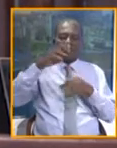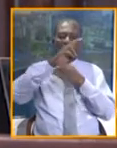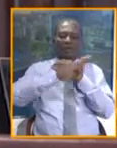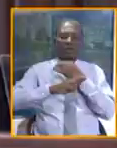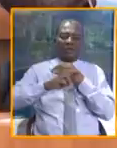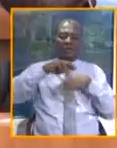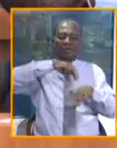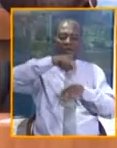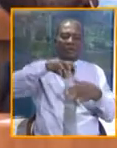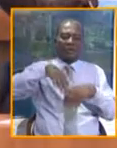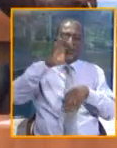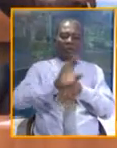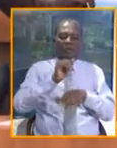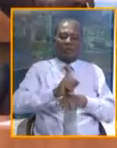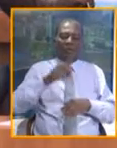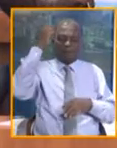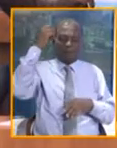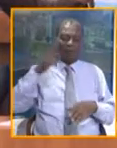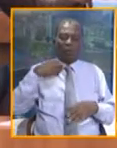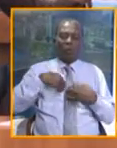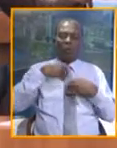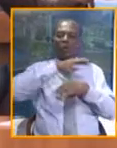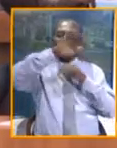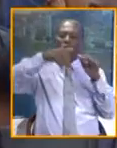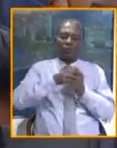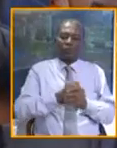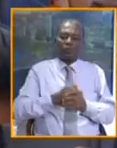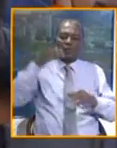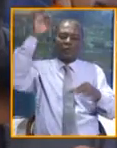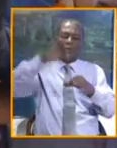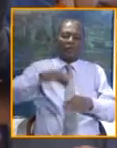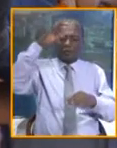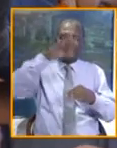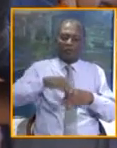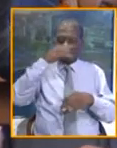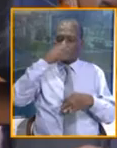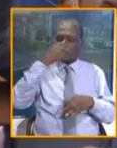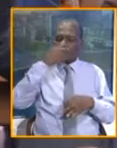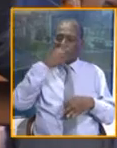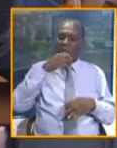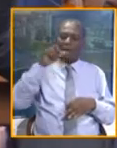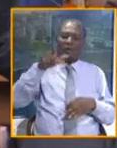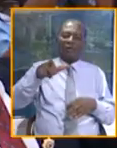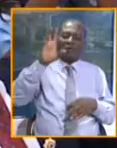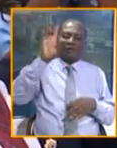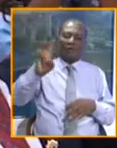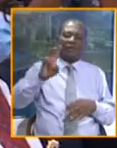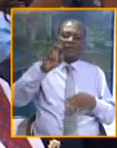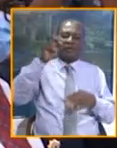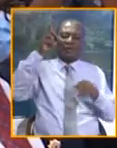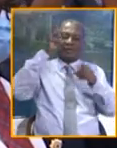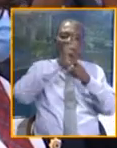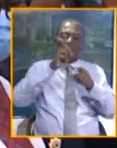République de Côte d'Ivoire. Les députés ont dans leur ensemble voté cette instance composée de 27 personnalités,